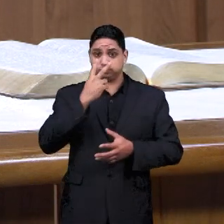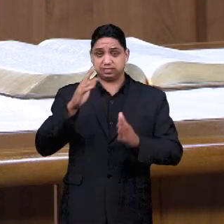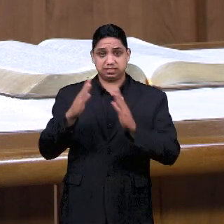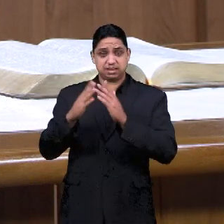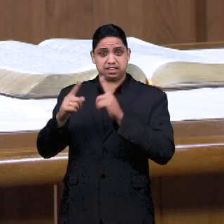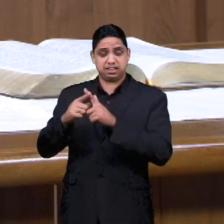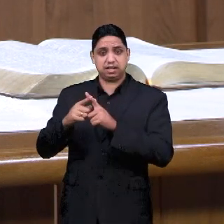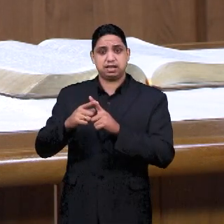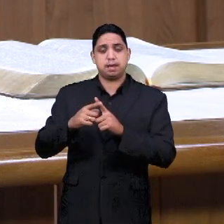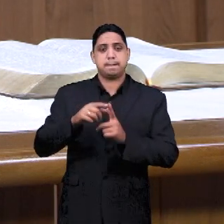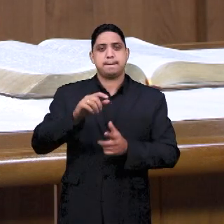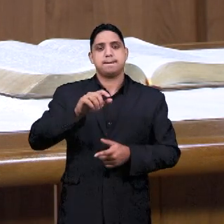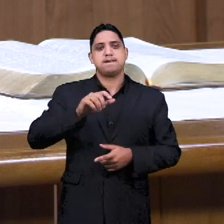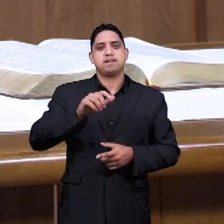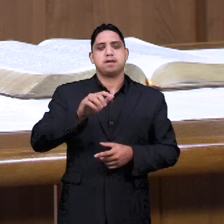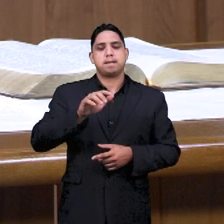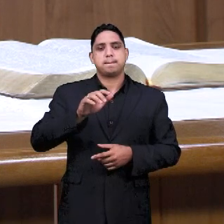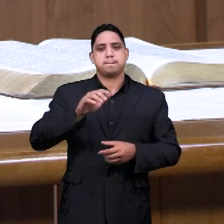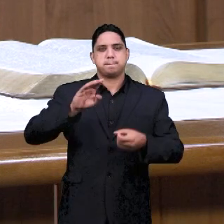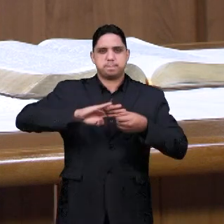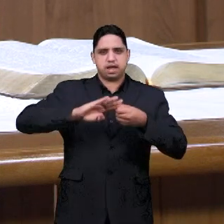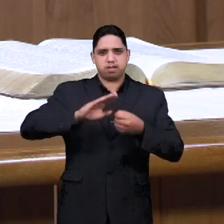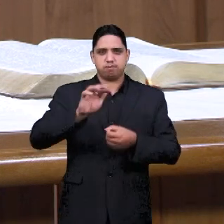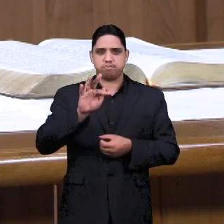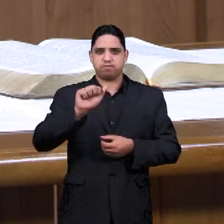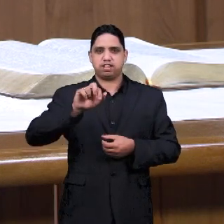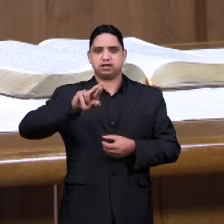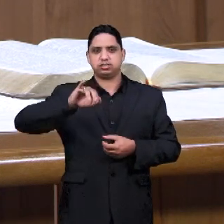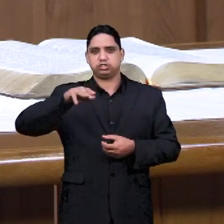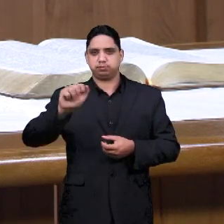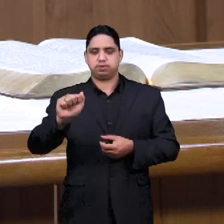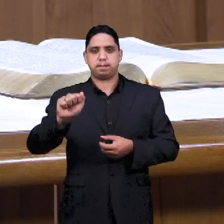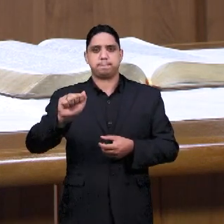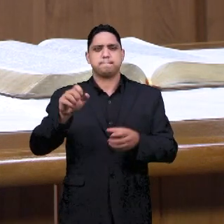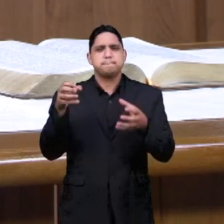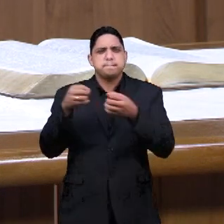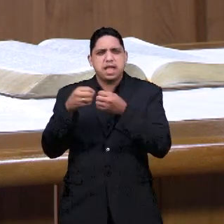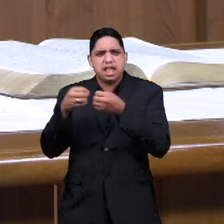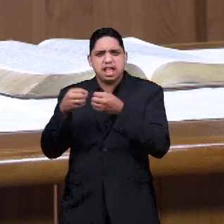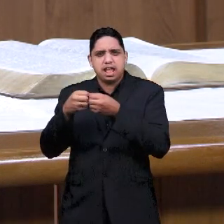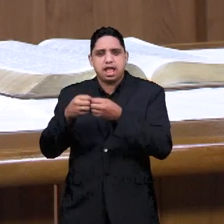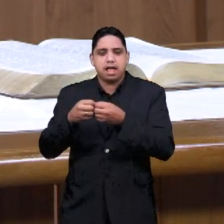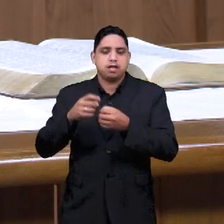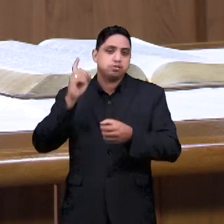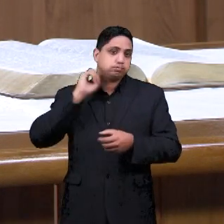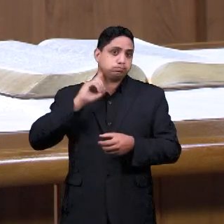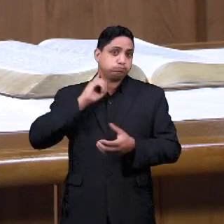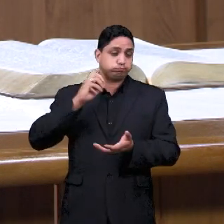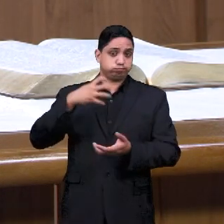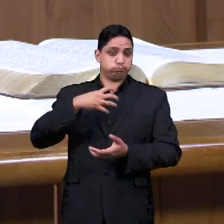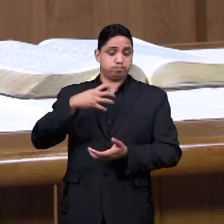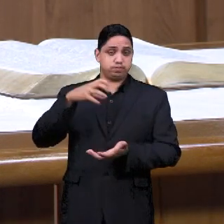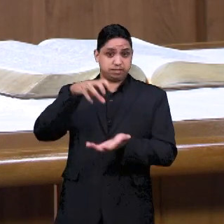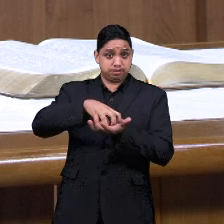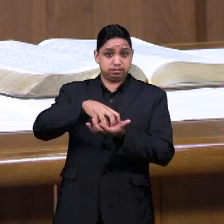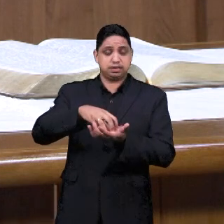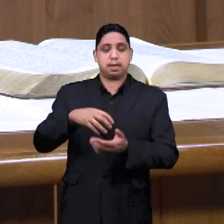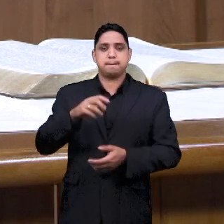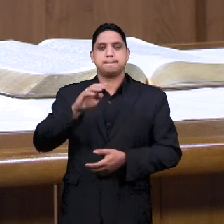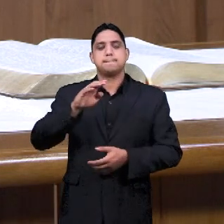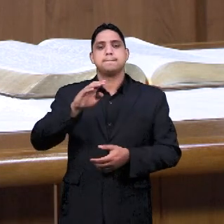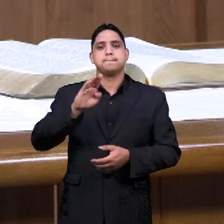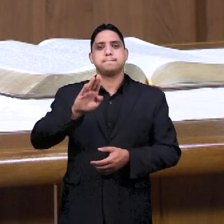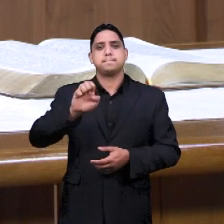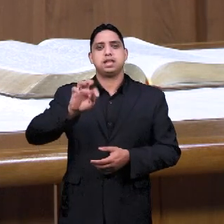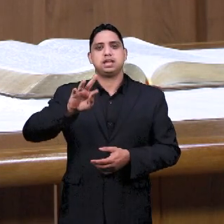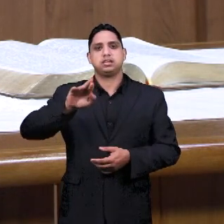d'handicapés visuels de l'église de Bairro de Fátima à Betim. C'est une région métropolitaine de Belo Horizonte dans l'état de